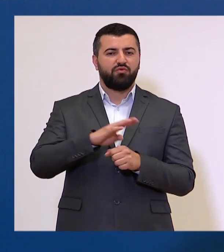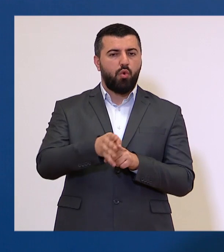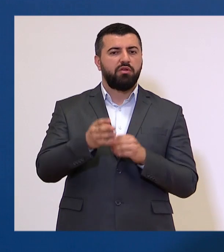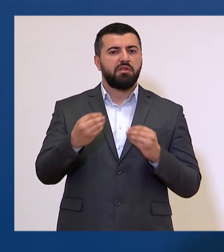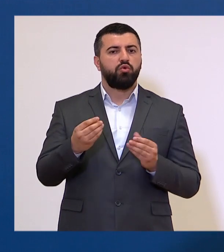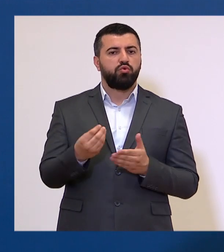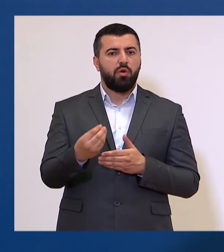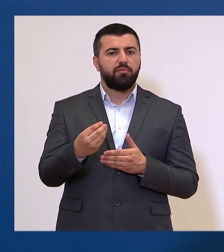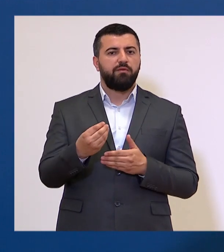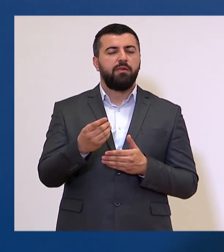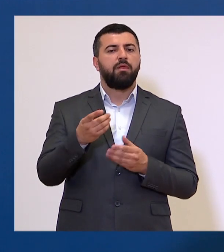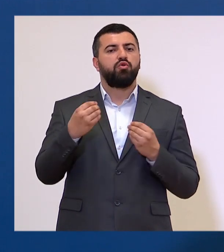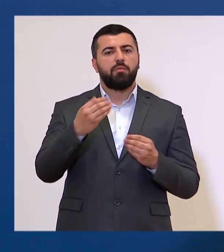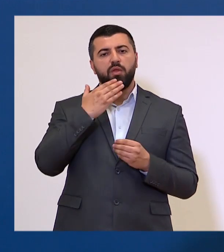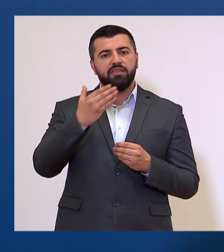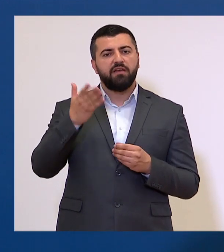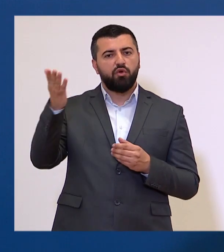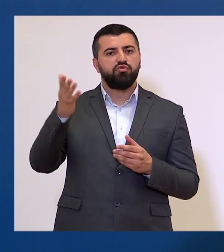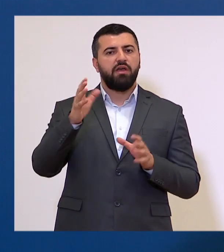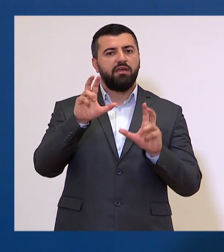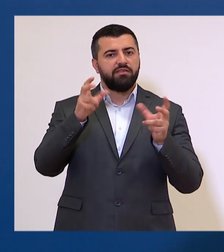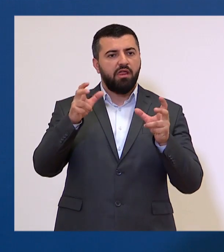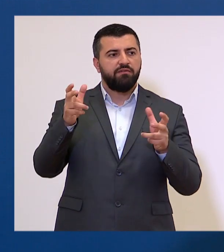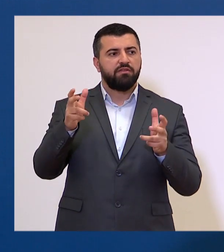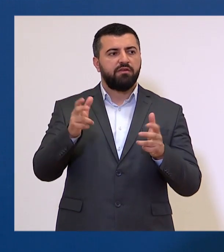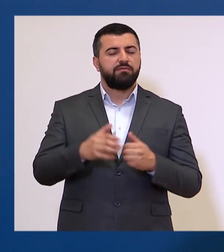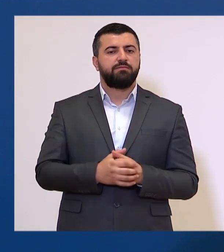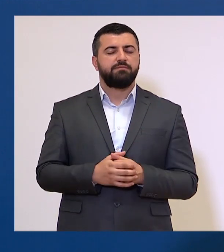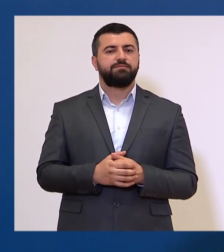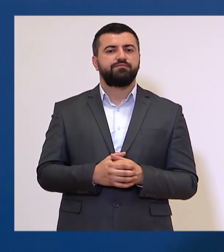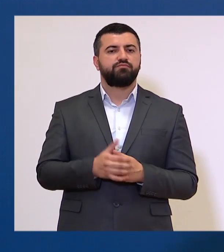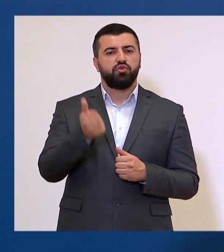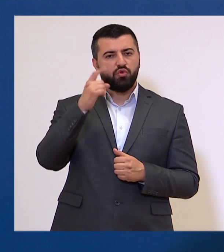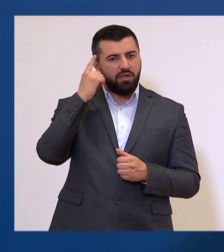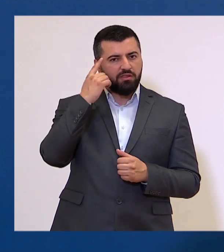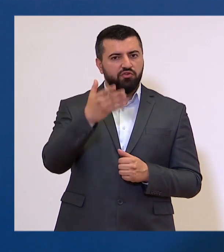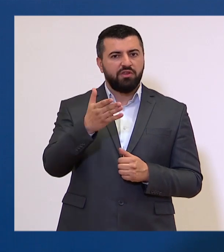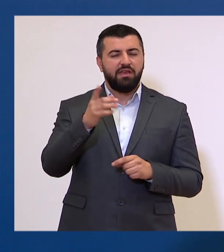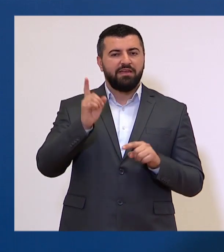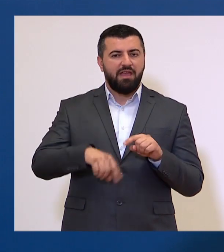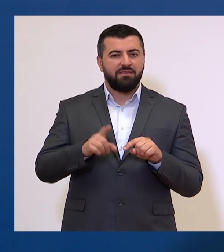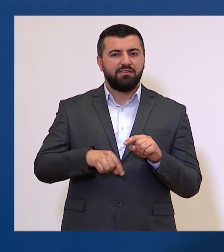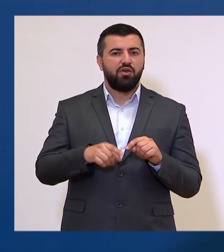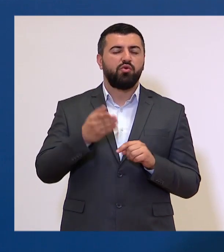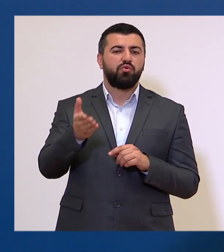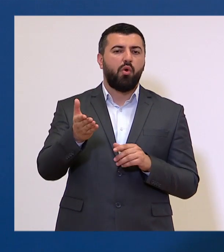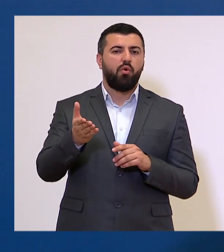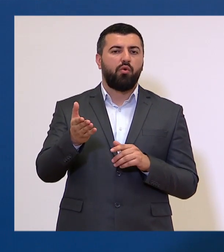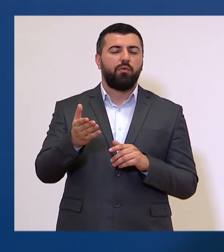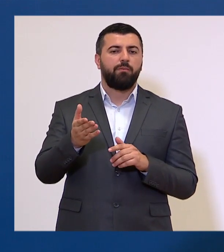sad, je debelo zahvaljujući i takvom odnosu medija. Što se tiče kazni, to je